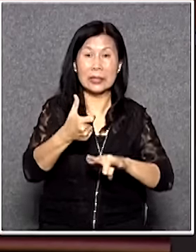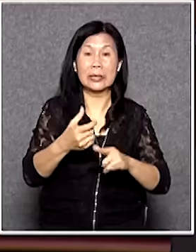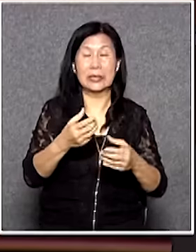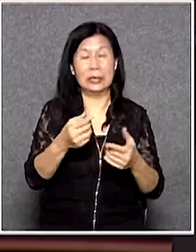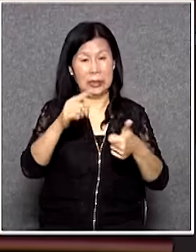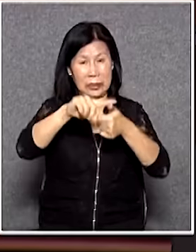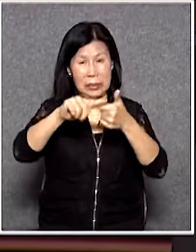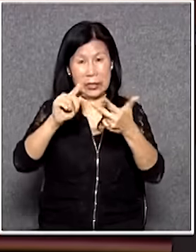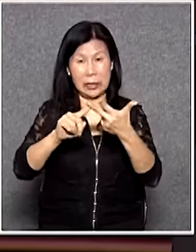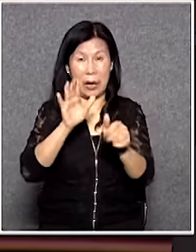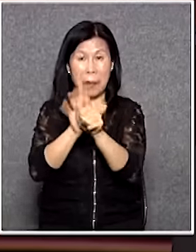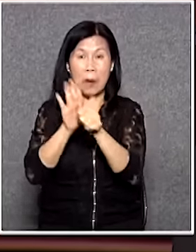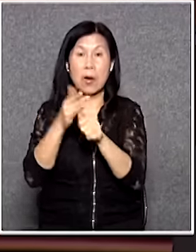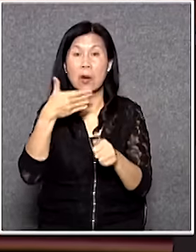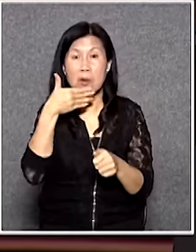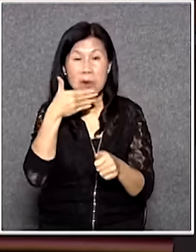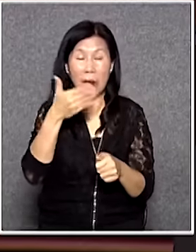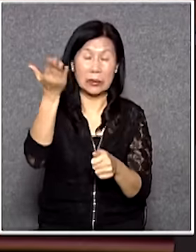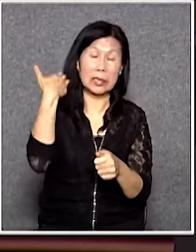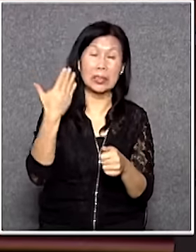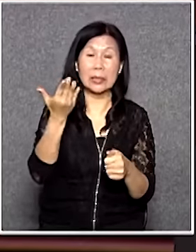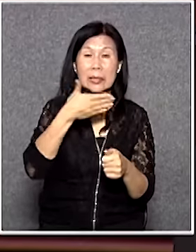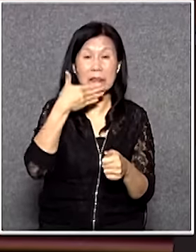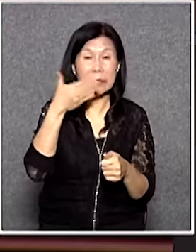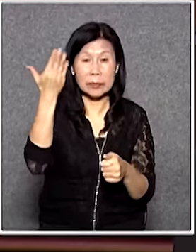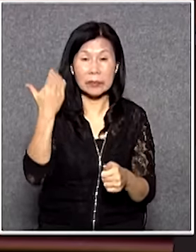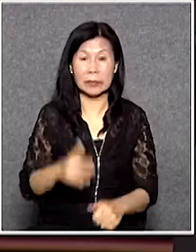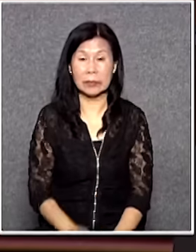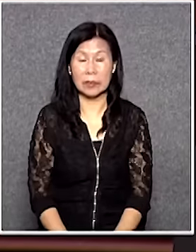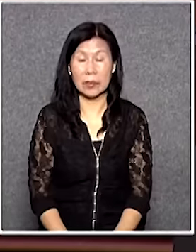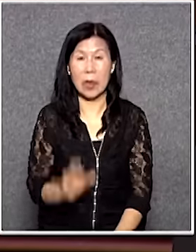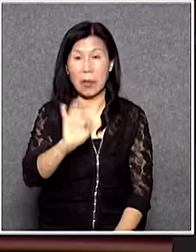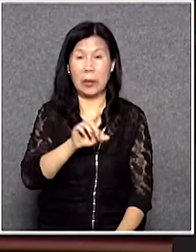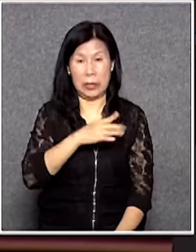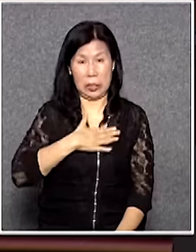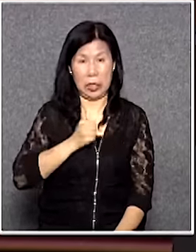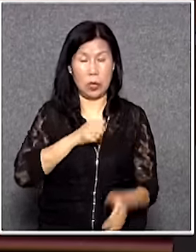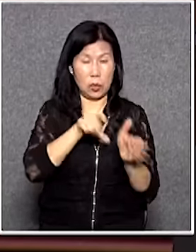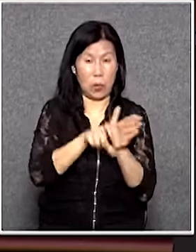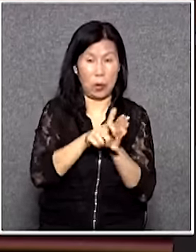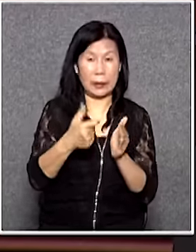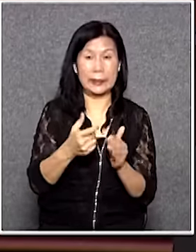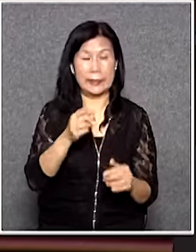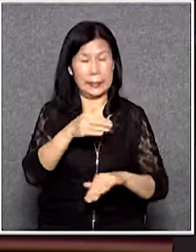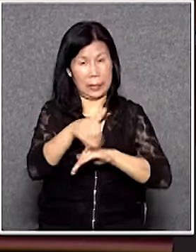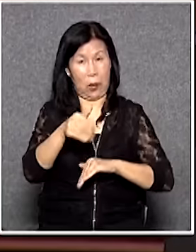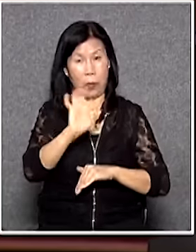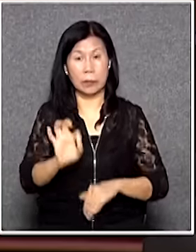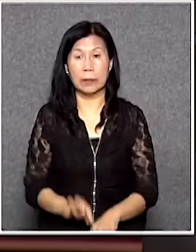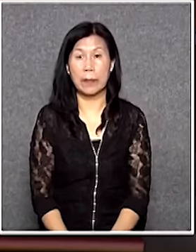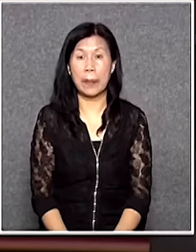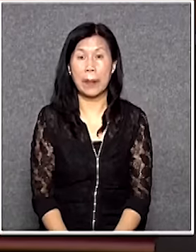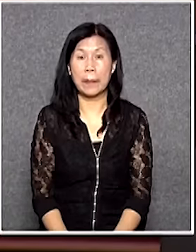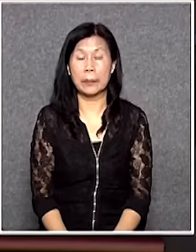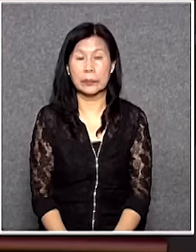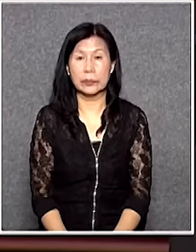啊，就因为你后生的时候，是吧？就是你没有储蓄啊嘛，你没有早为之计啊嘛，喂，现